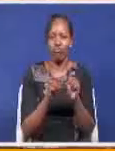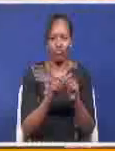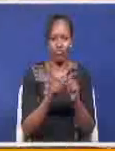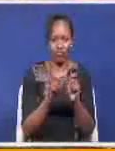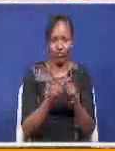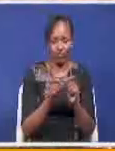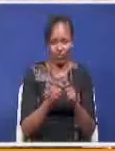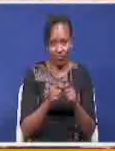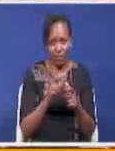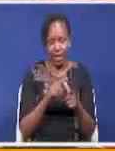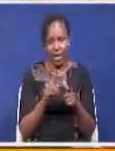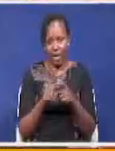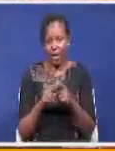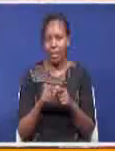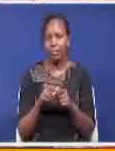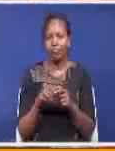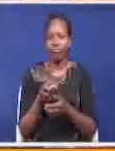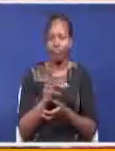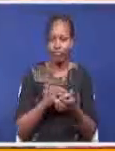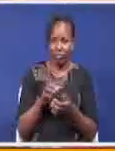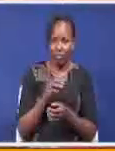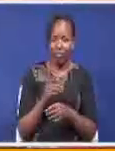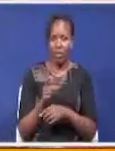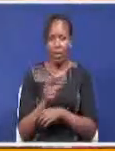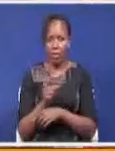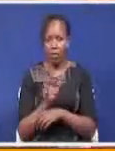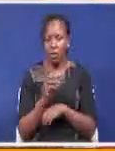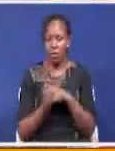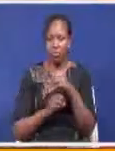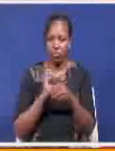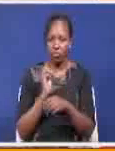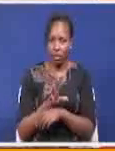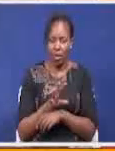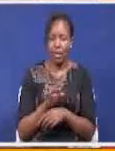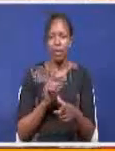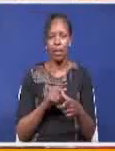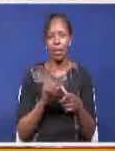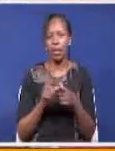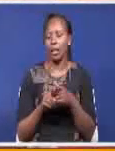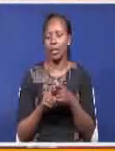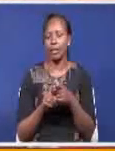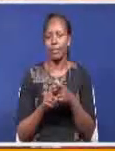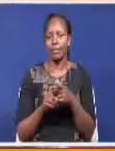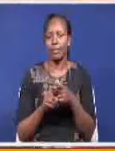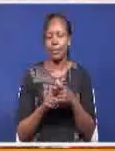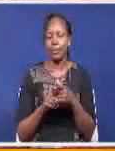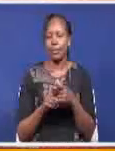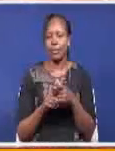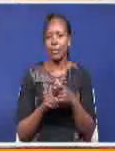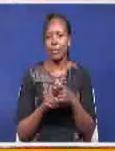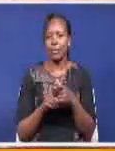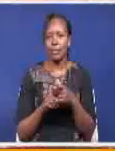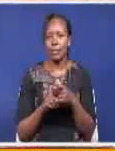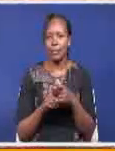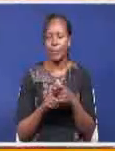diba chwato kripu bato kotanya. Wara onde nkiari ya nwago chwato kripu bato kotanya. Kale mtu akira wati olimu kire rete. Wekoro ina raji ya tora